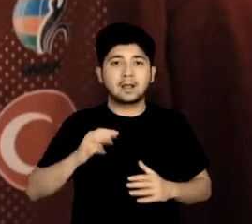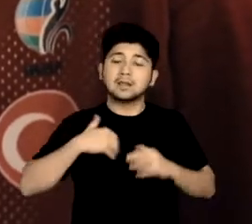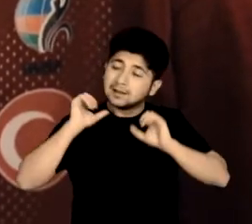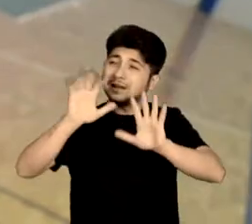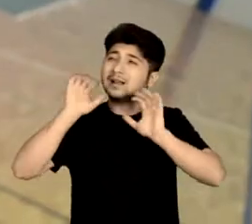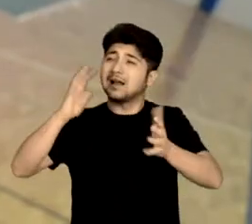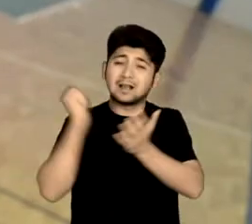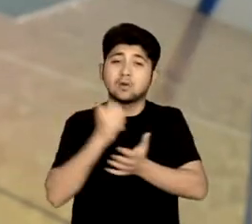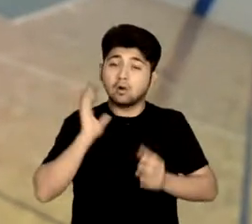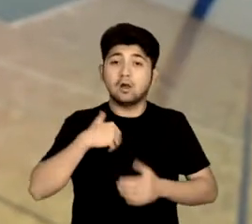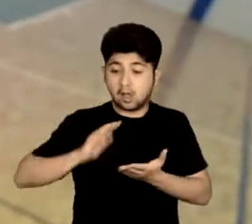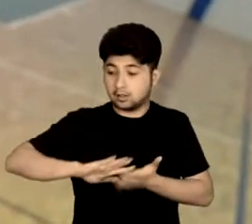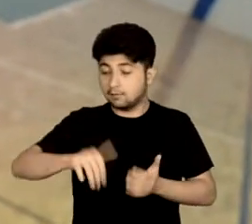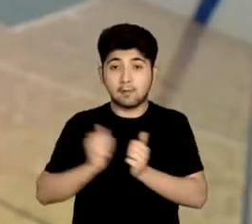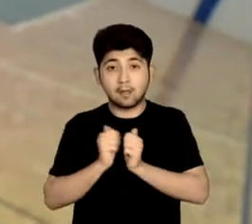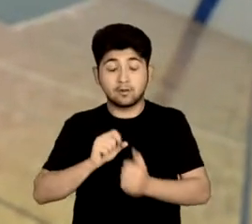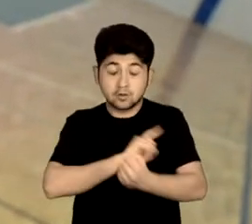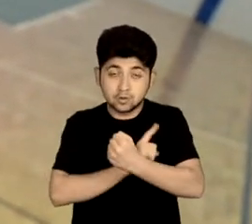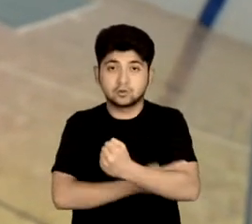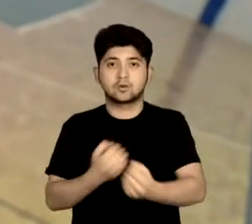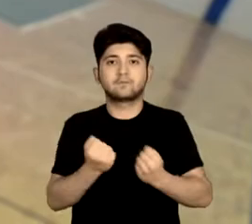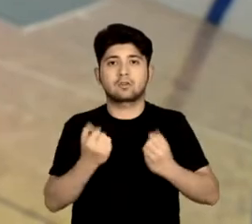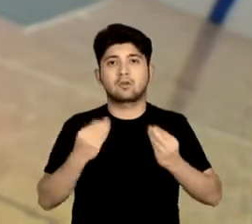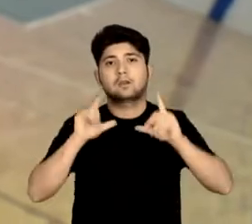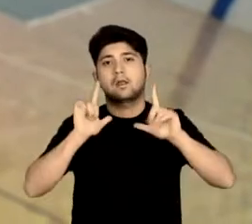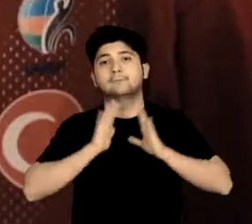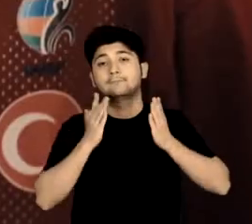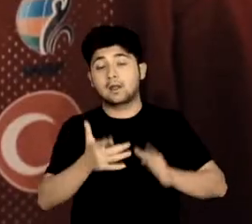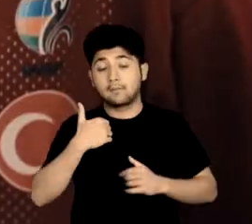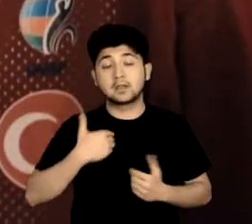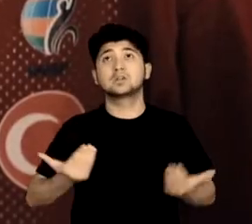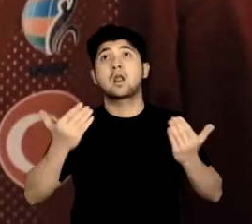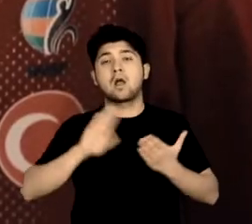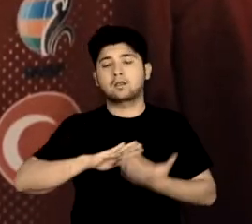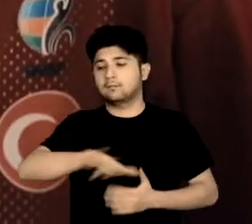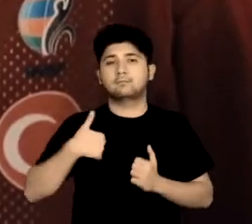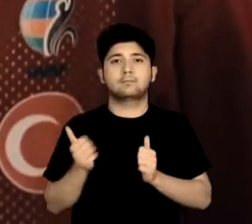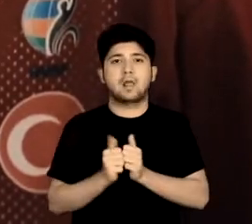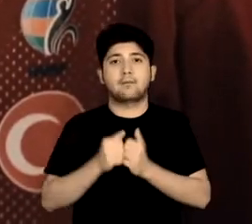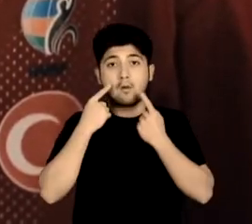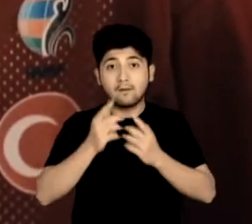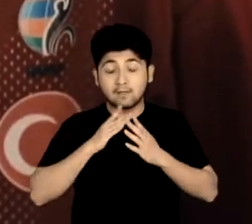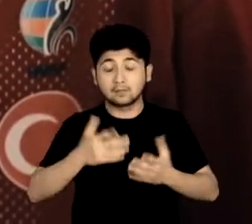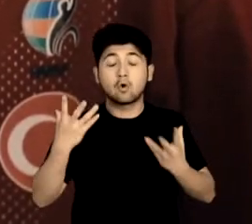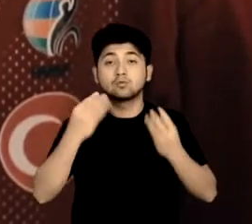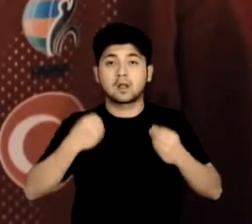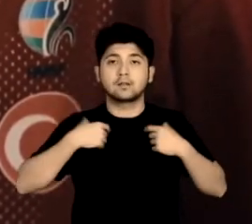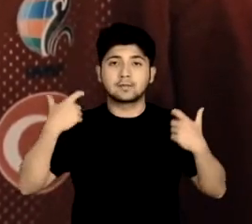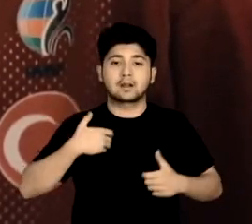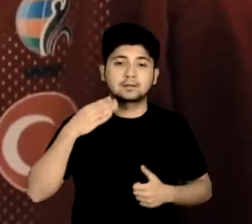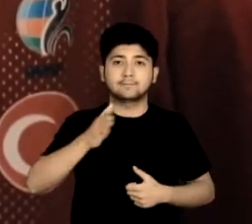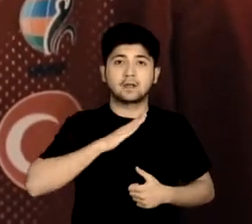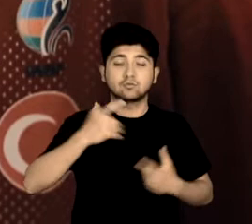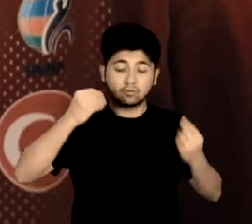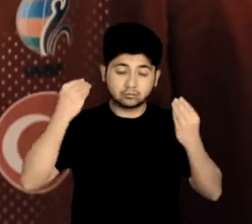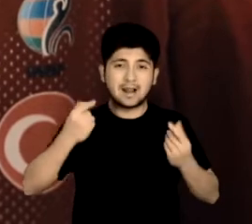atarsanız atın arkadaşlarınızın da sizin kadar güçlü ve kuvvetli olması gerekiyor. Ben inşallah arkadaşlarımla beraber çok güzel şeyler